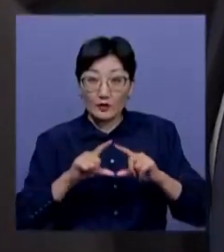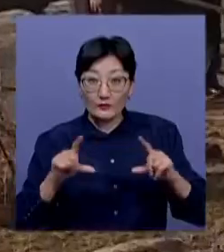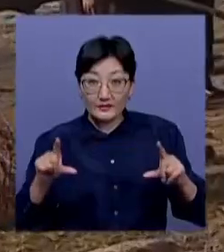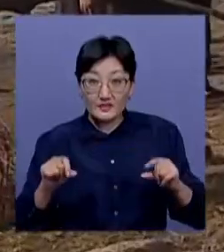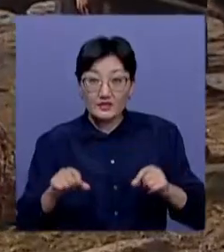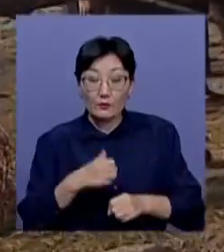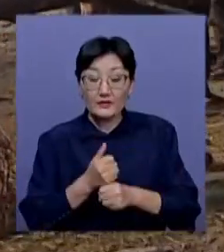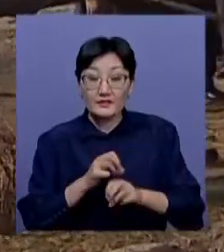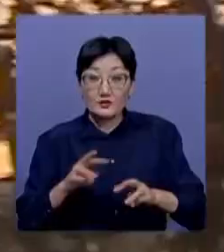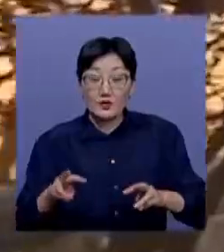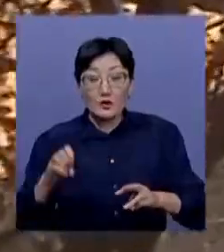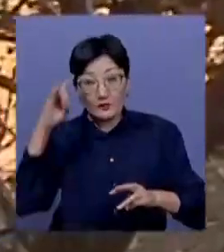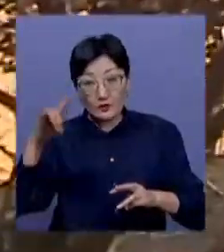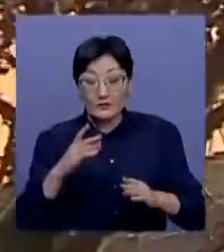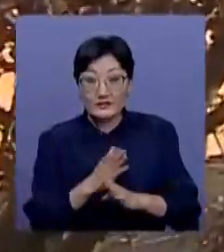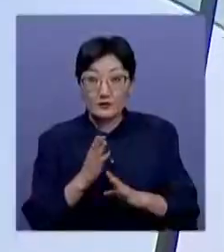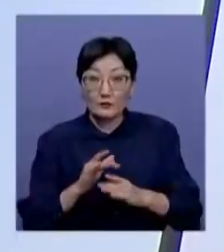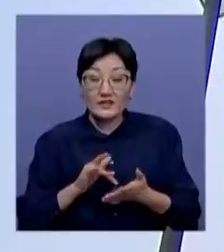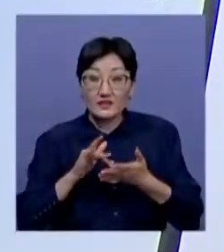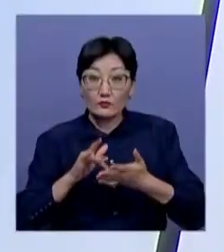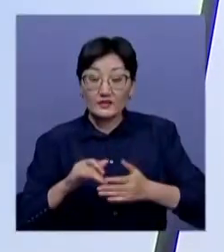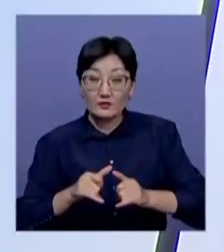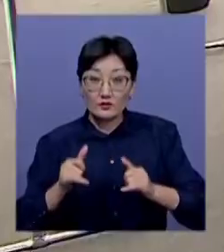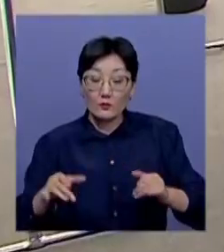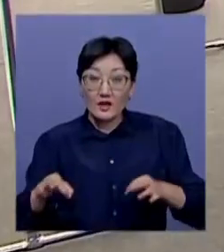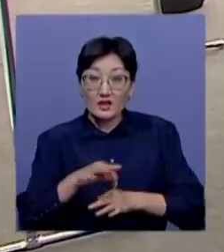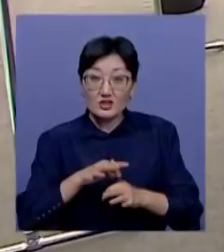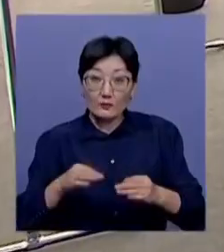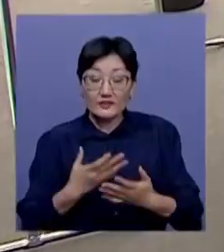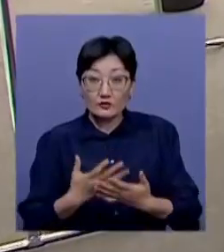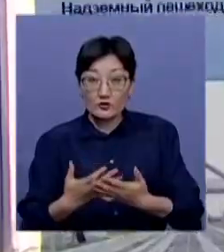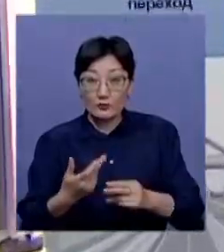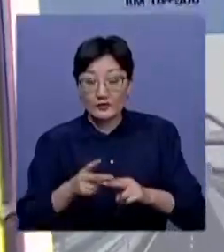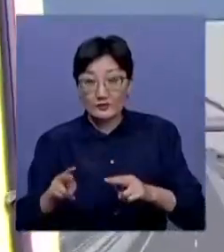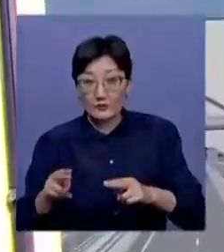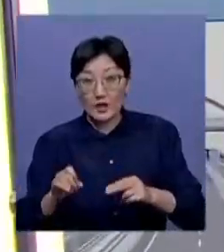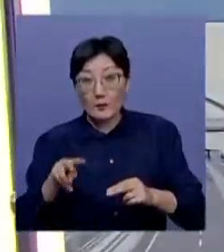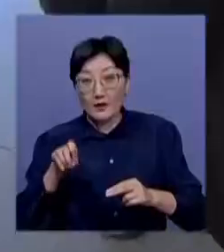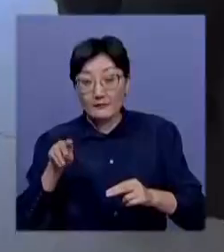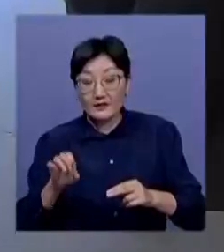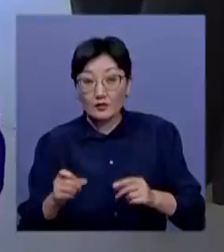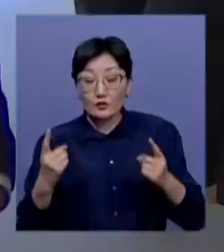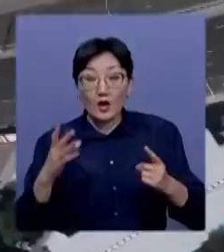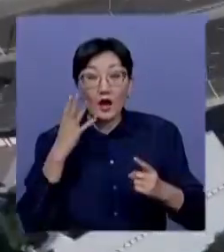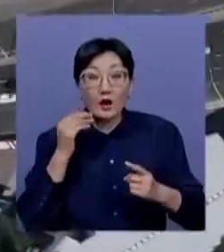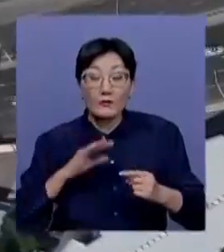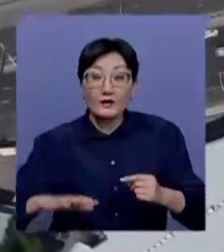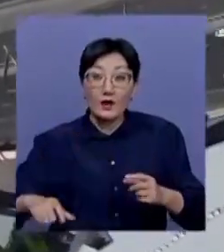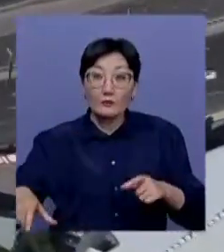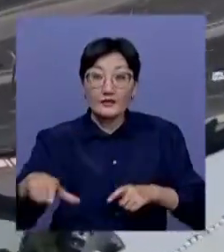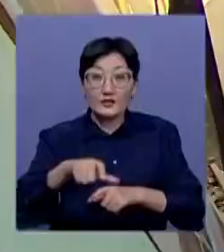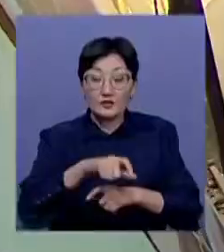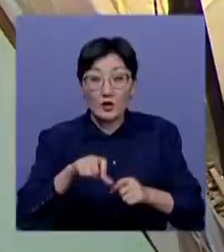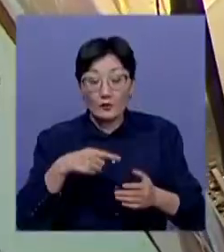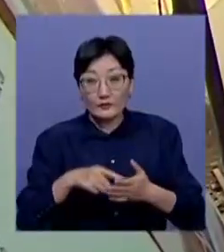паркінде премьер-министрге елдегі экологиялық туризмді дамыту жобалары таныстырылды. Одан кейін Асқар Мамин үлкен Алматы айналма жолының